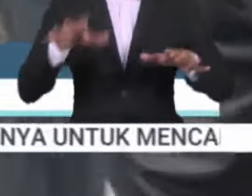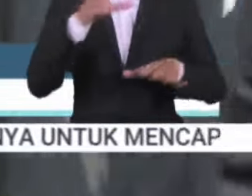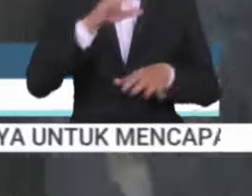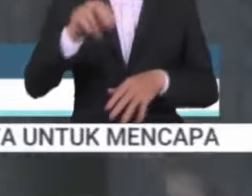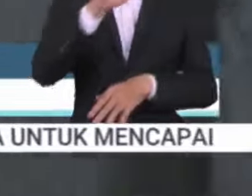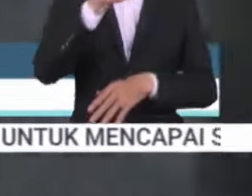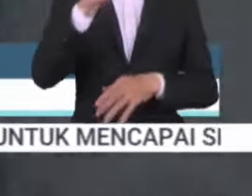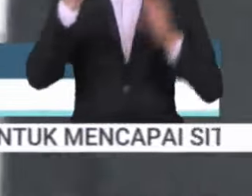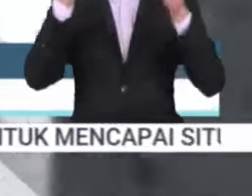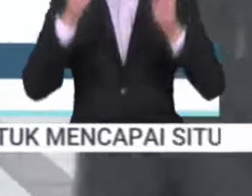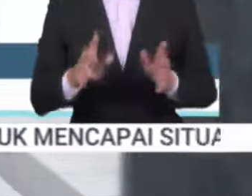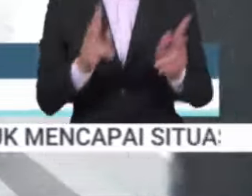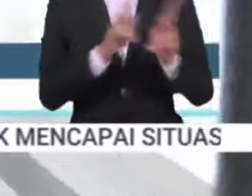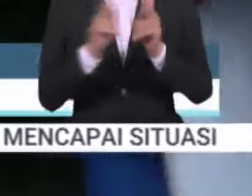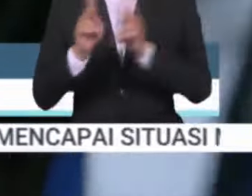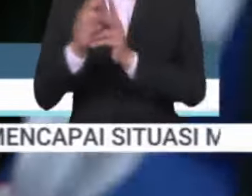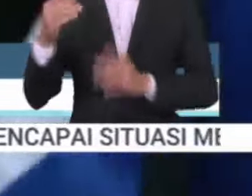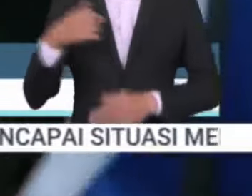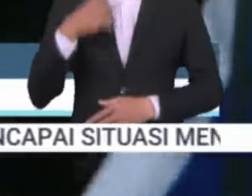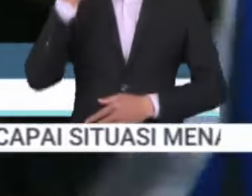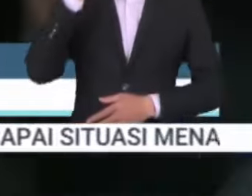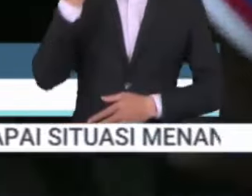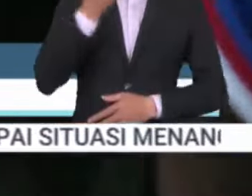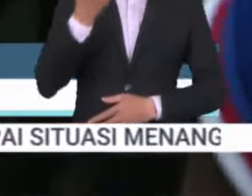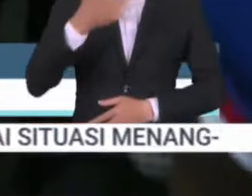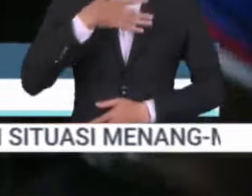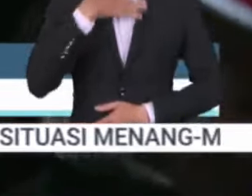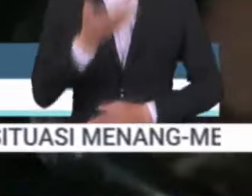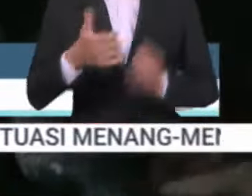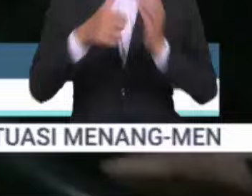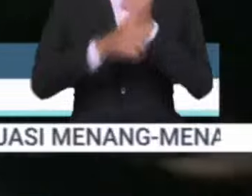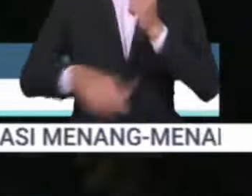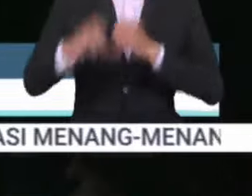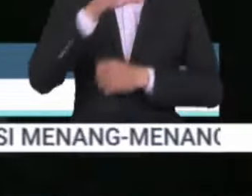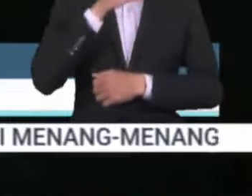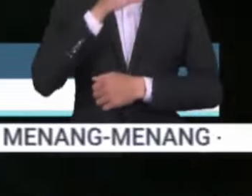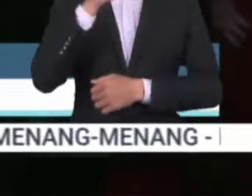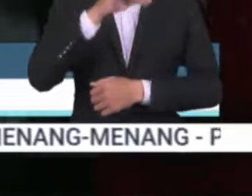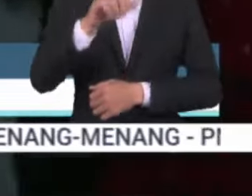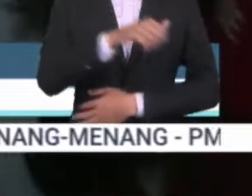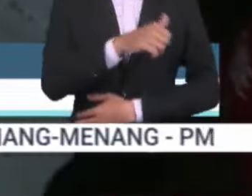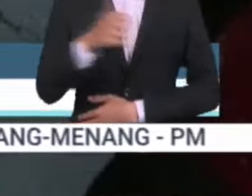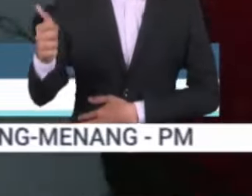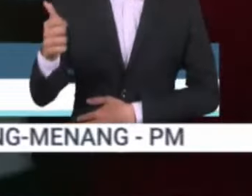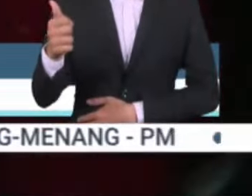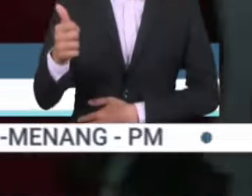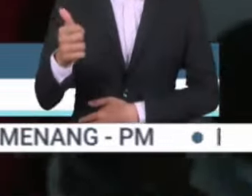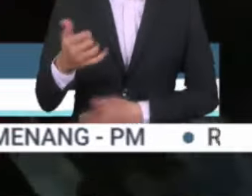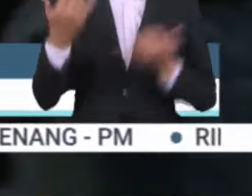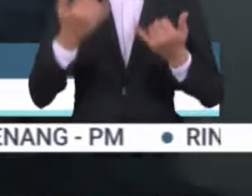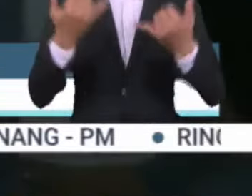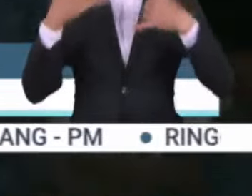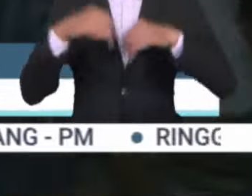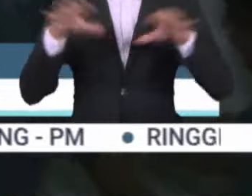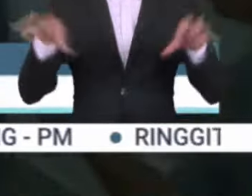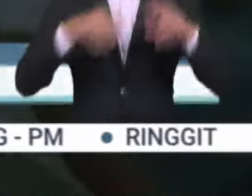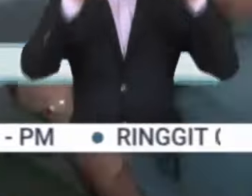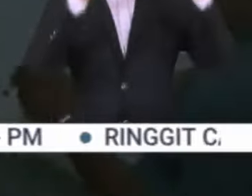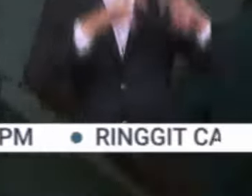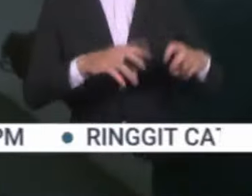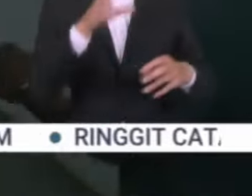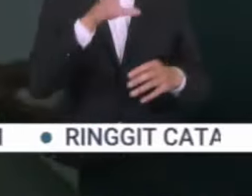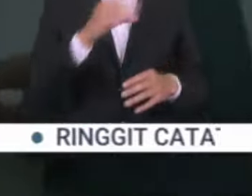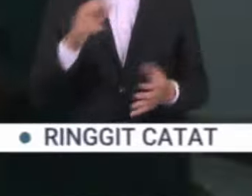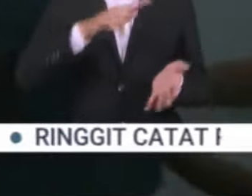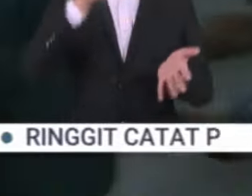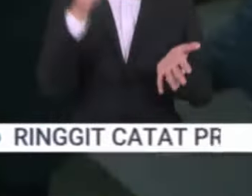menyebabkan 38 penduduk setempat mengalami simptom pedih mata, muntah, cirit-birit dan lain-lain, pihaknya juga masih menjalankan